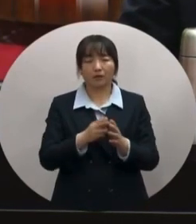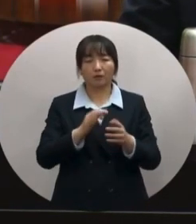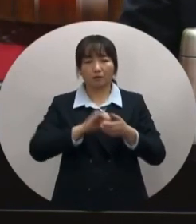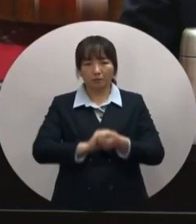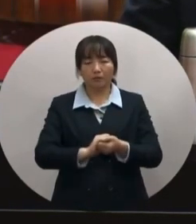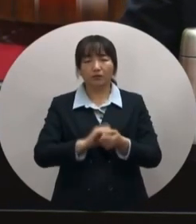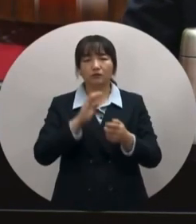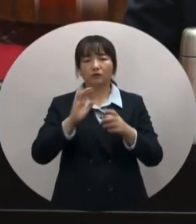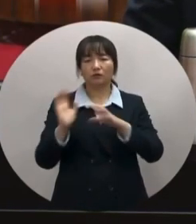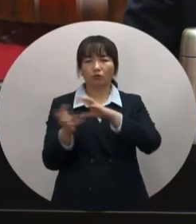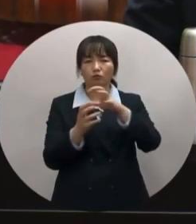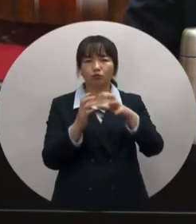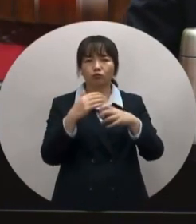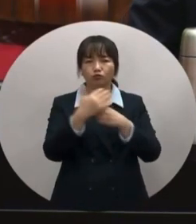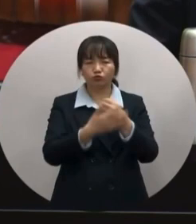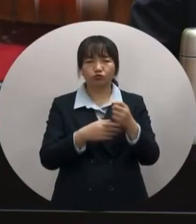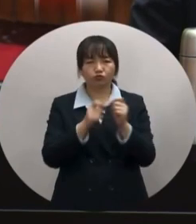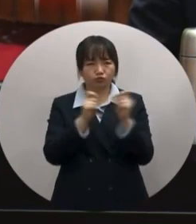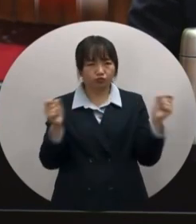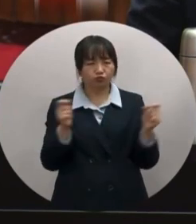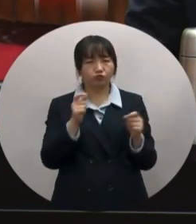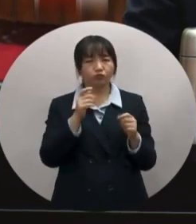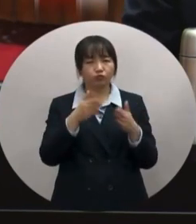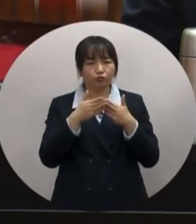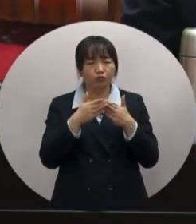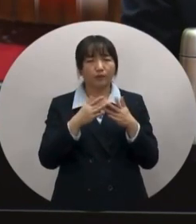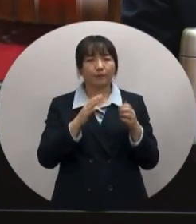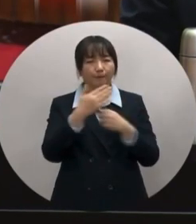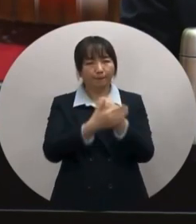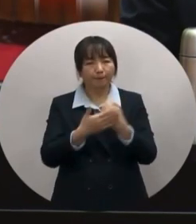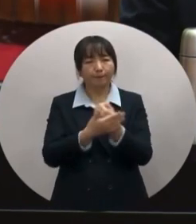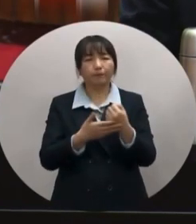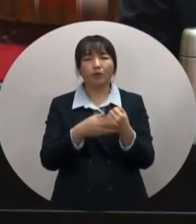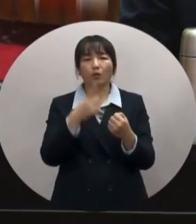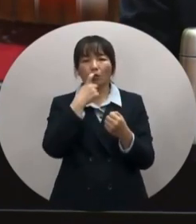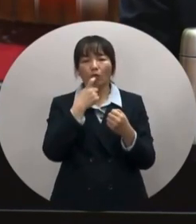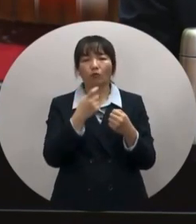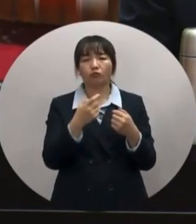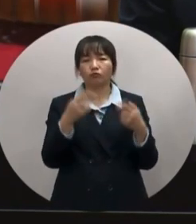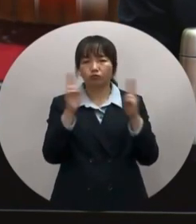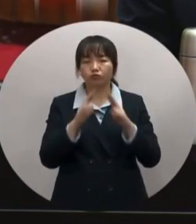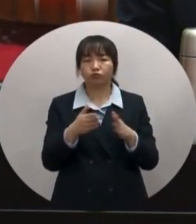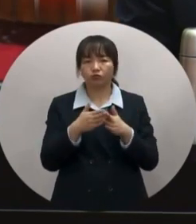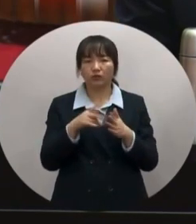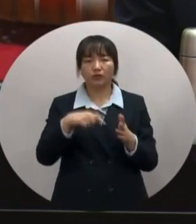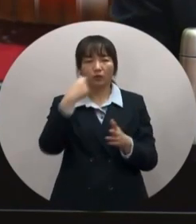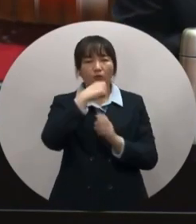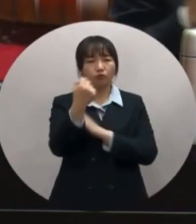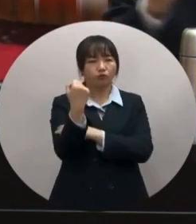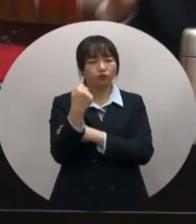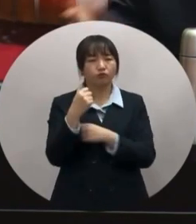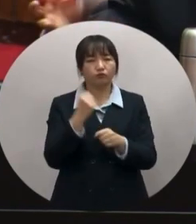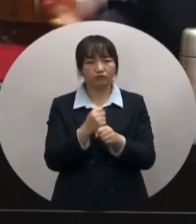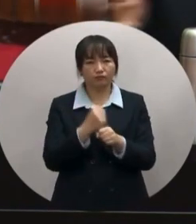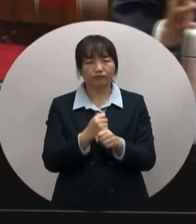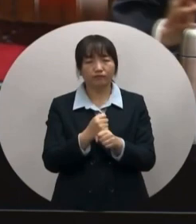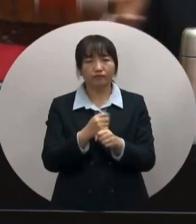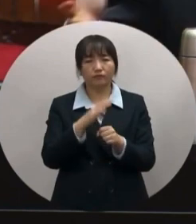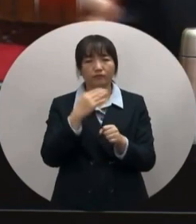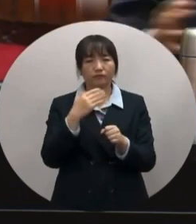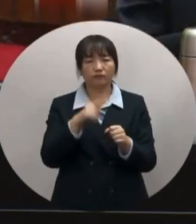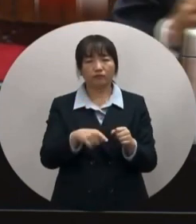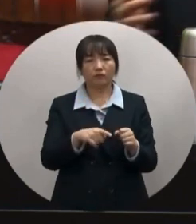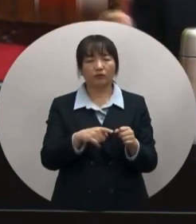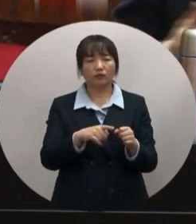了地球的永續發展我們也必須努力那台灣這一方面盡力那這個移動